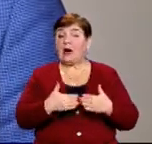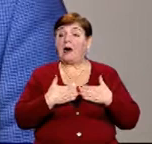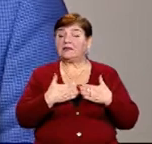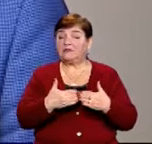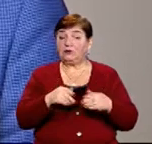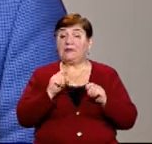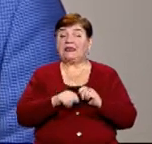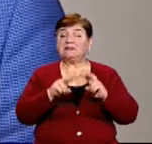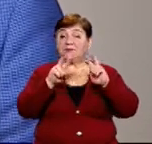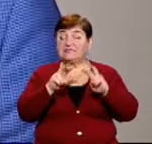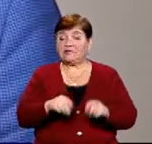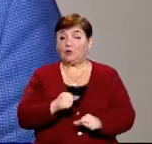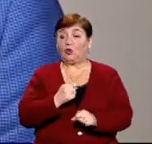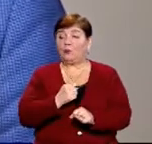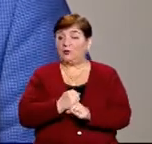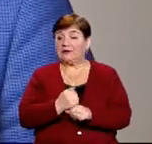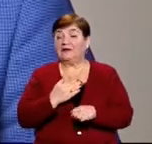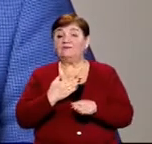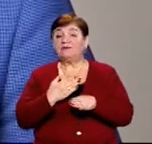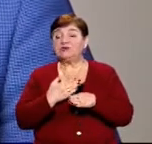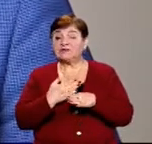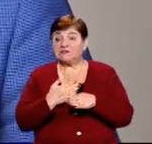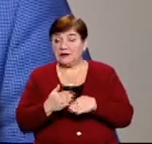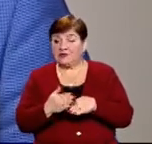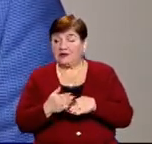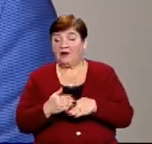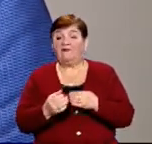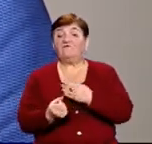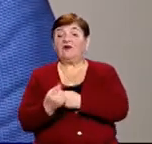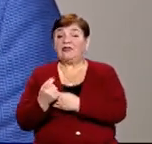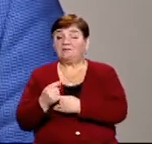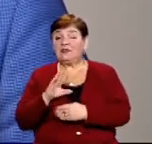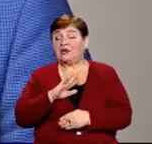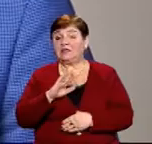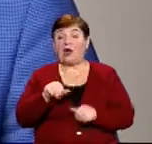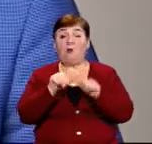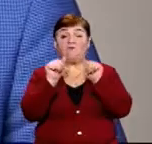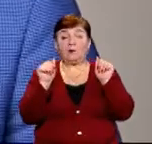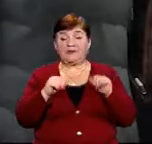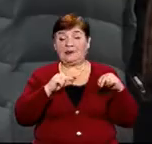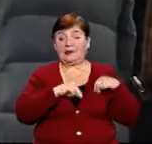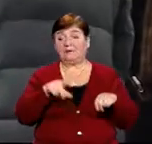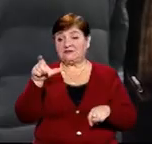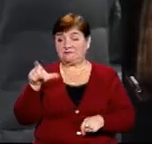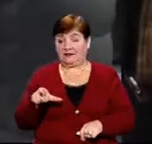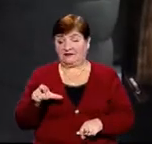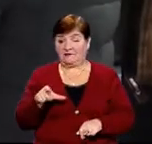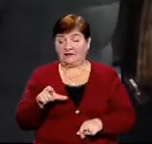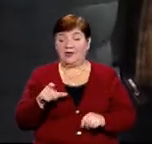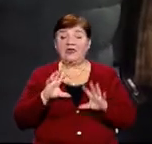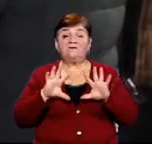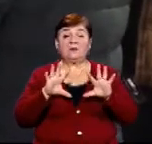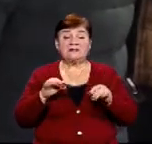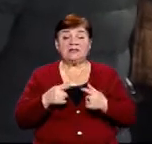активної інспекційної роботи в частині виявлення неоформлених працівників. Інформаційна